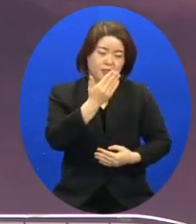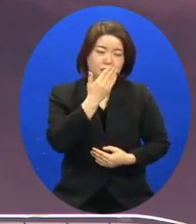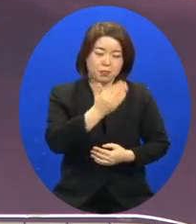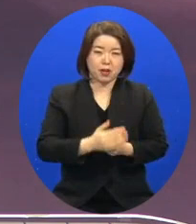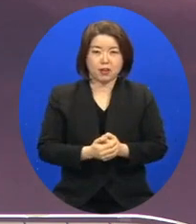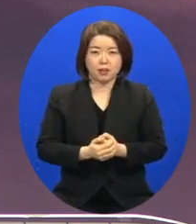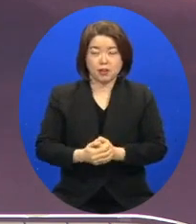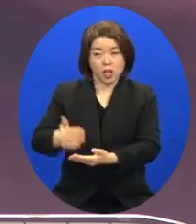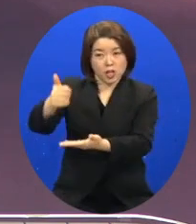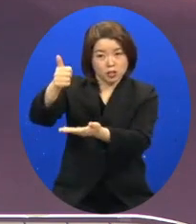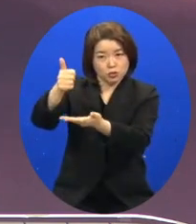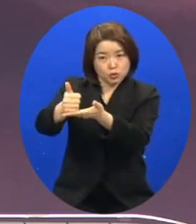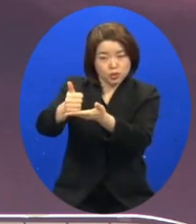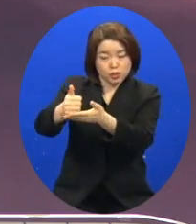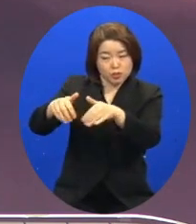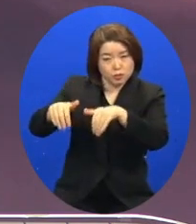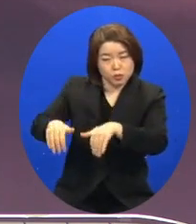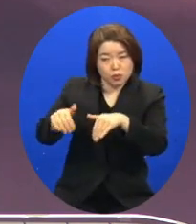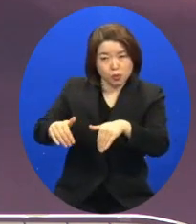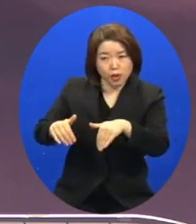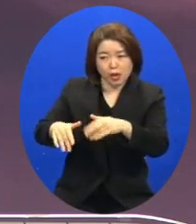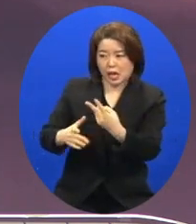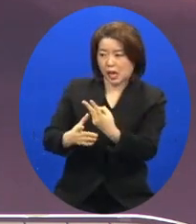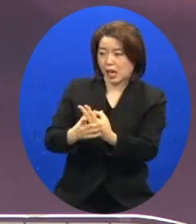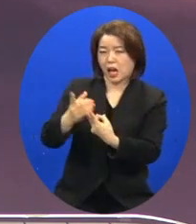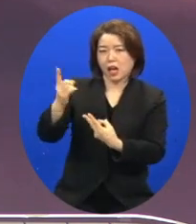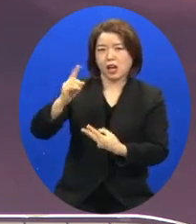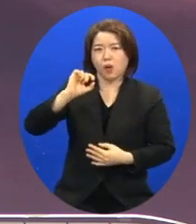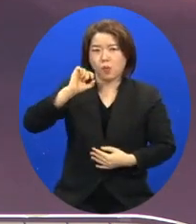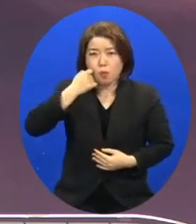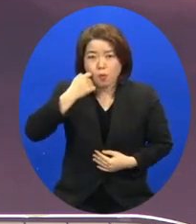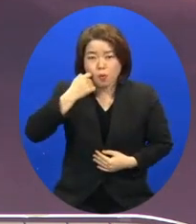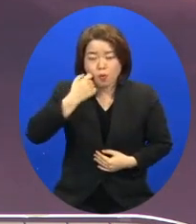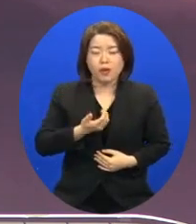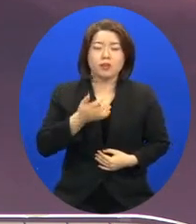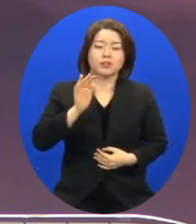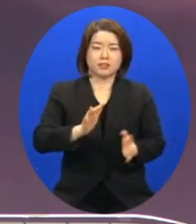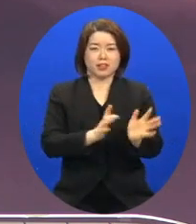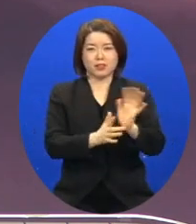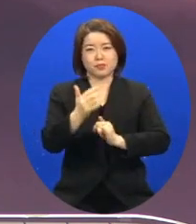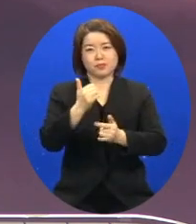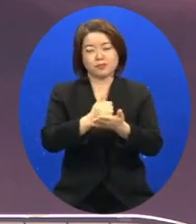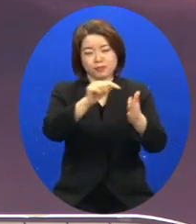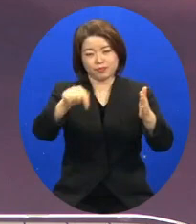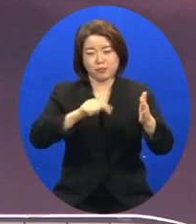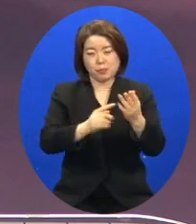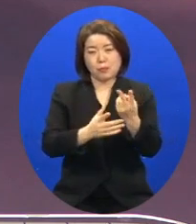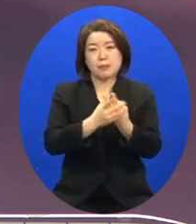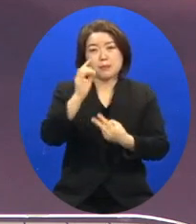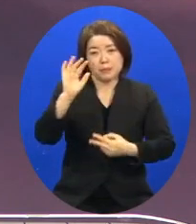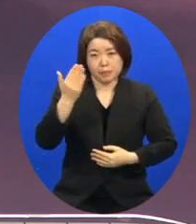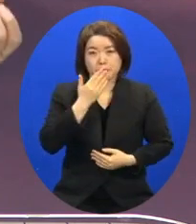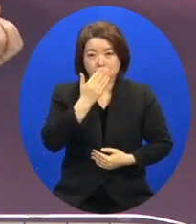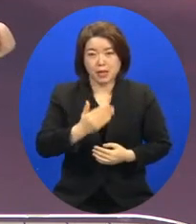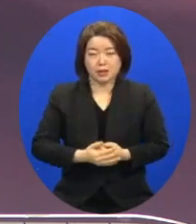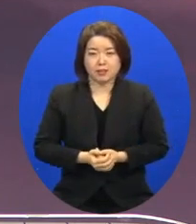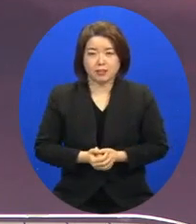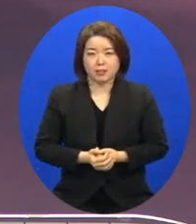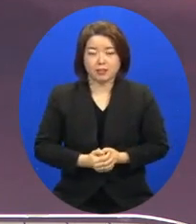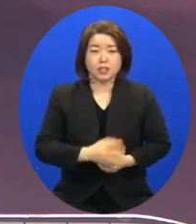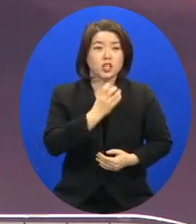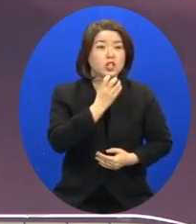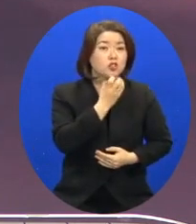주인과 노예, 이거 뭐 하나 되는 건 거의 불가능하죠. 그런데 예수님 안에서 하나가 되었습니다. 유대인과